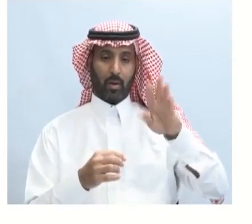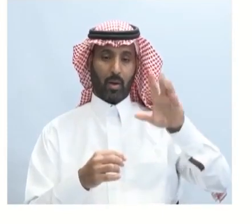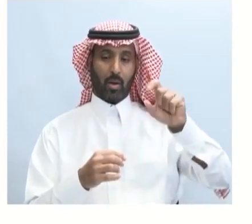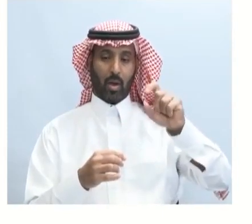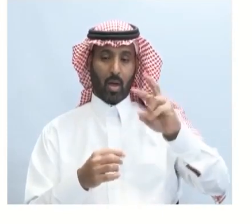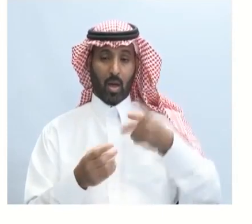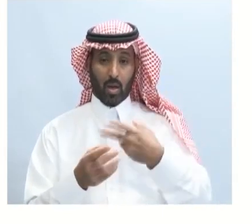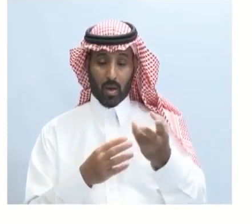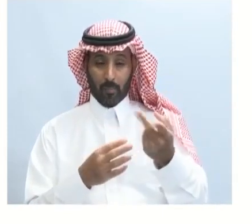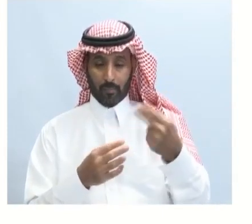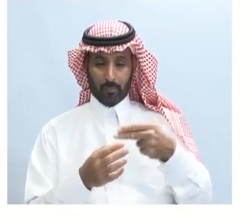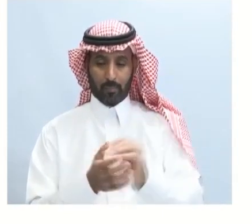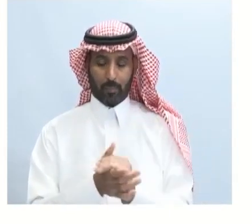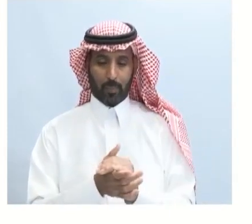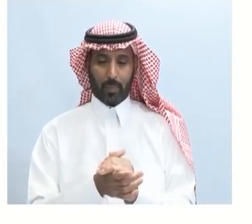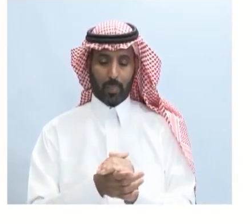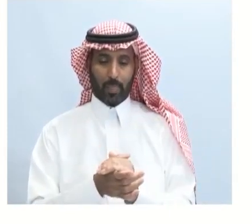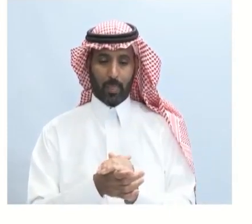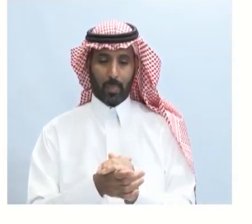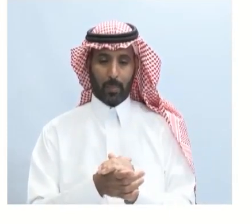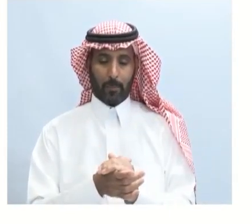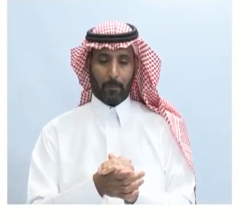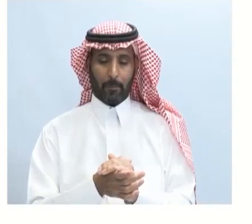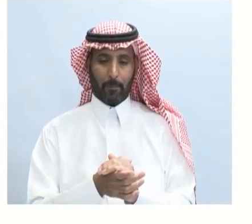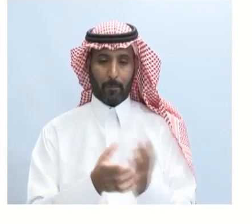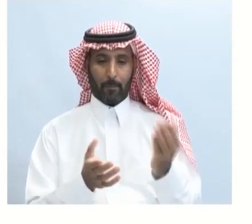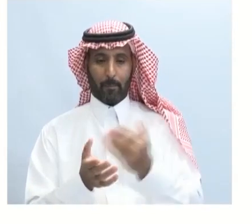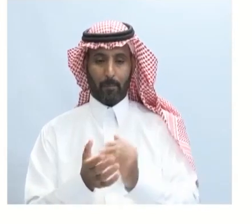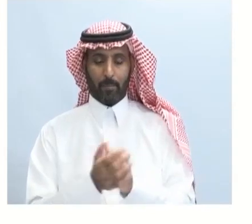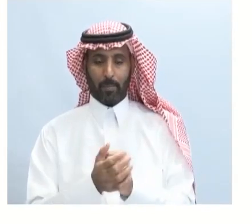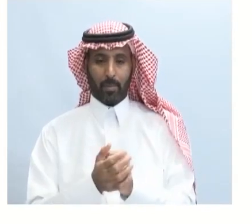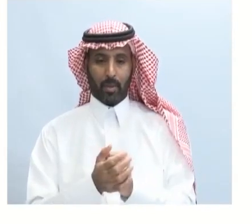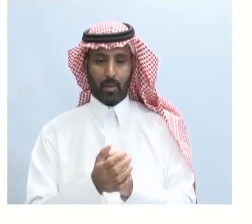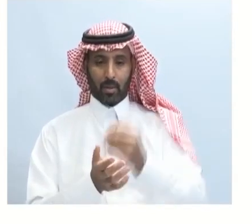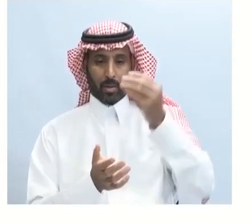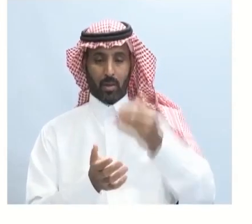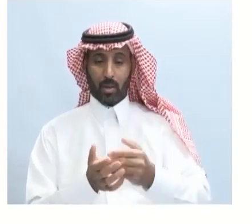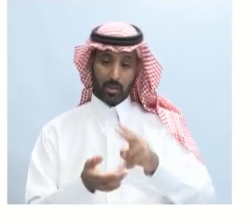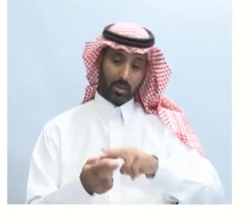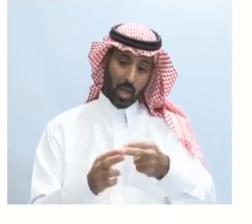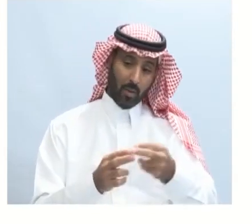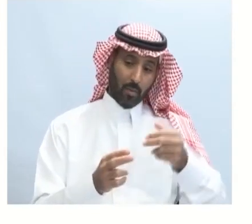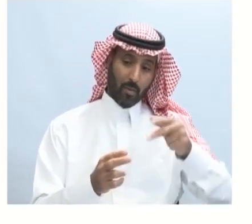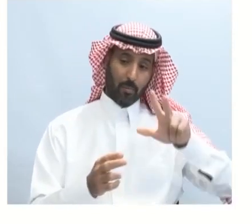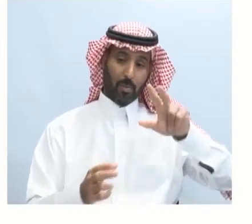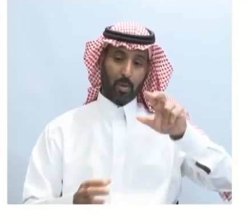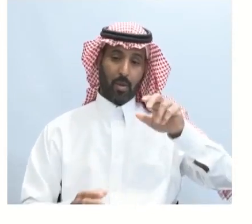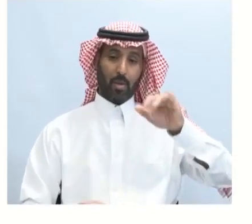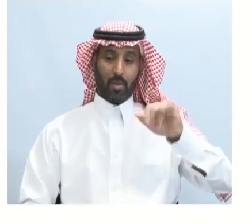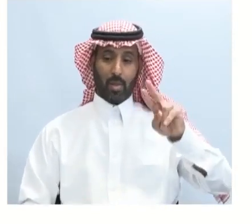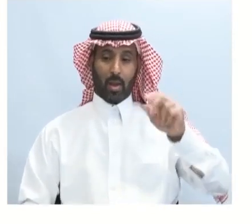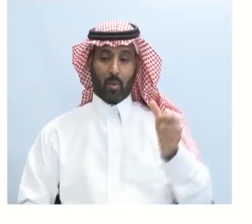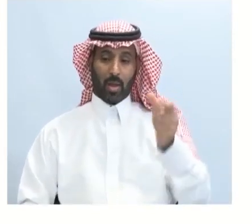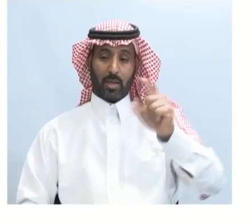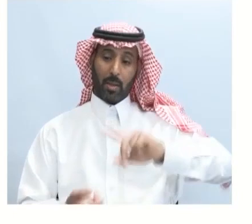هيدروجين اذا حصل له ايضا اكسده الان انظر اريد تحويل الميثانويك الى مركب